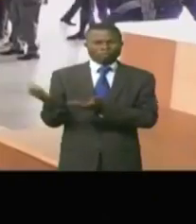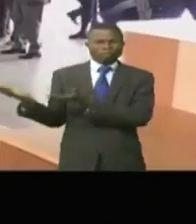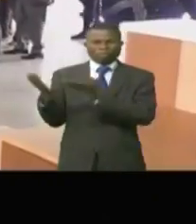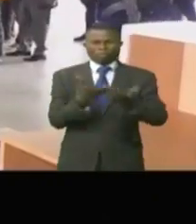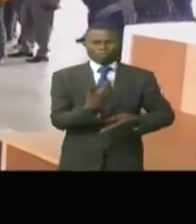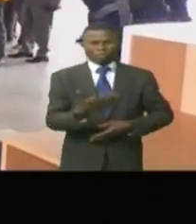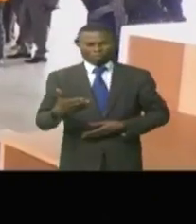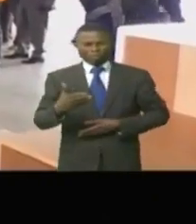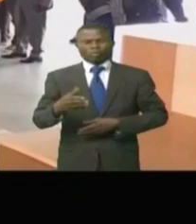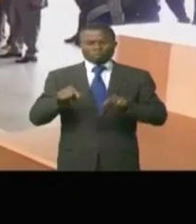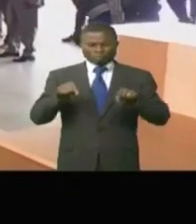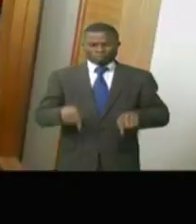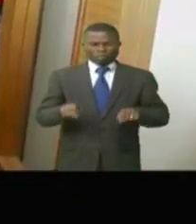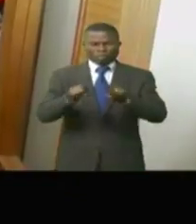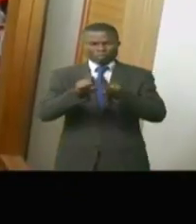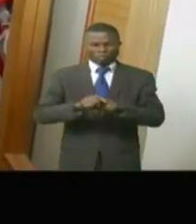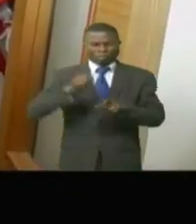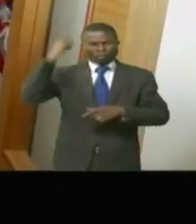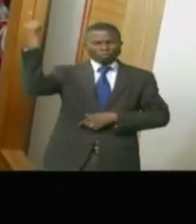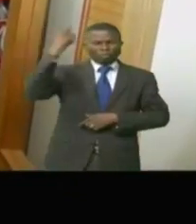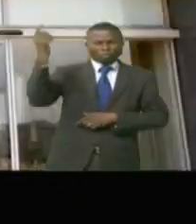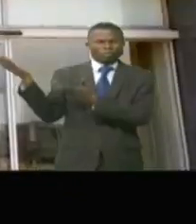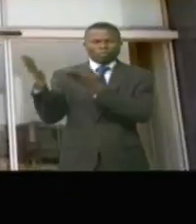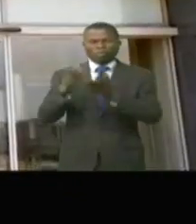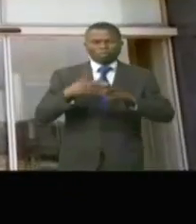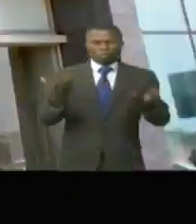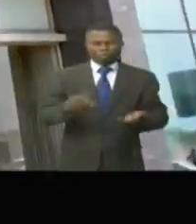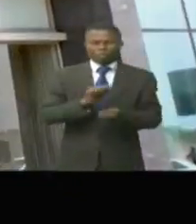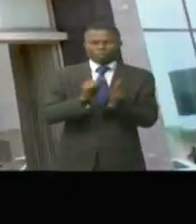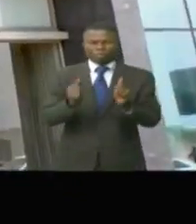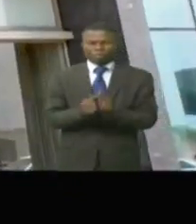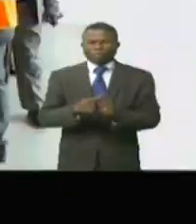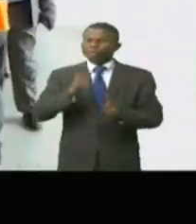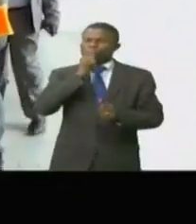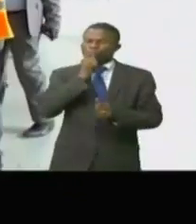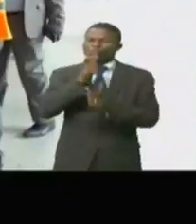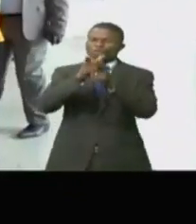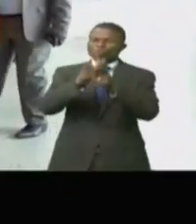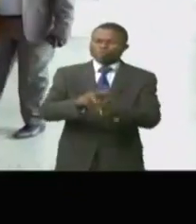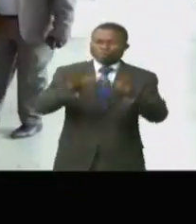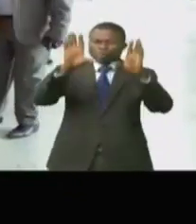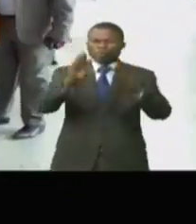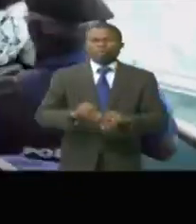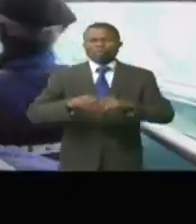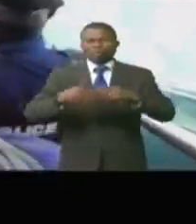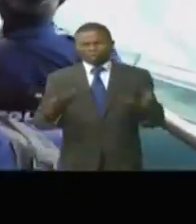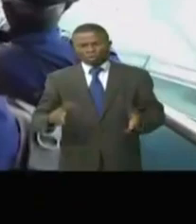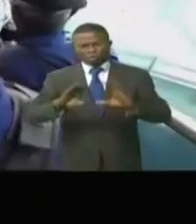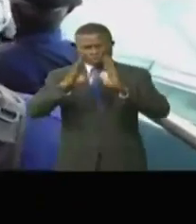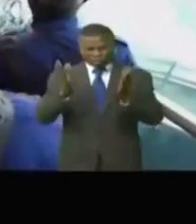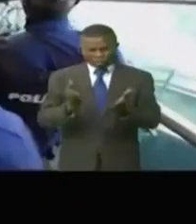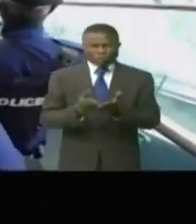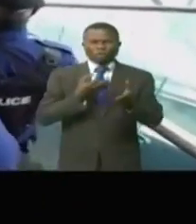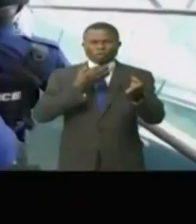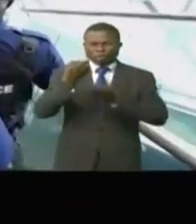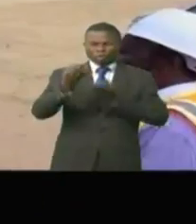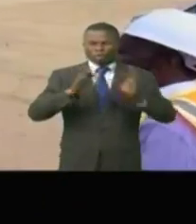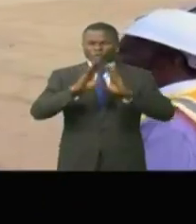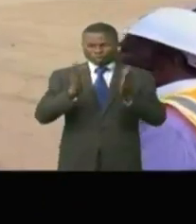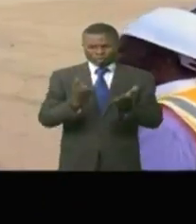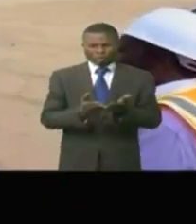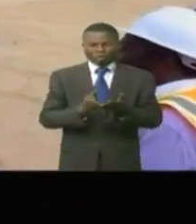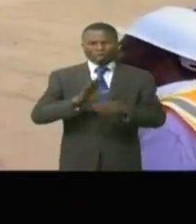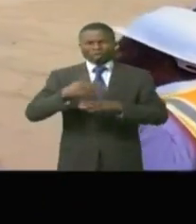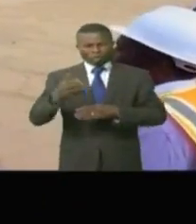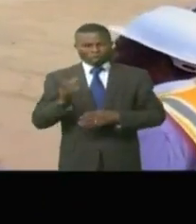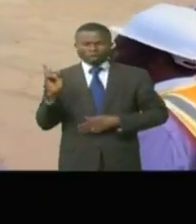et en international, les dispositifs anti-incendie, le départ comme l'arrivée en international, tout a été passé au peigne fin. Il s'est par la suite